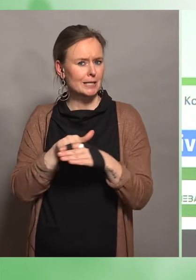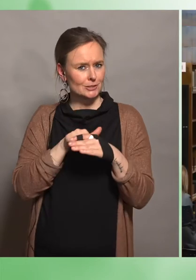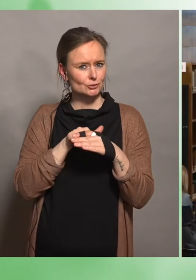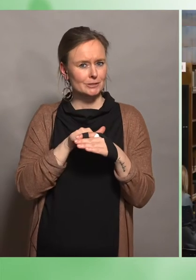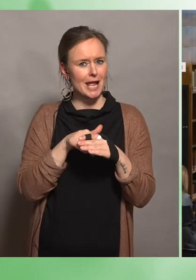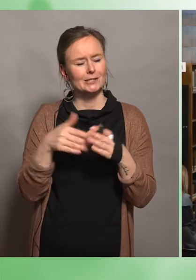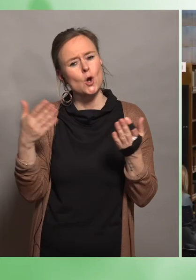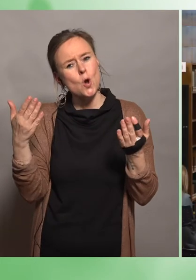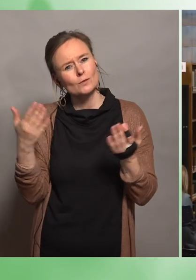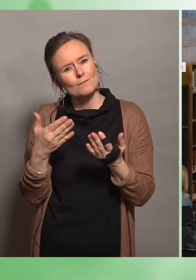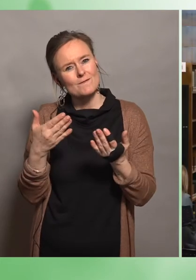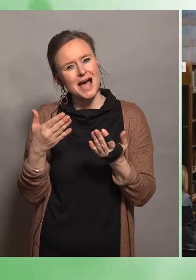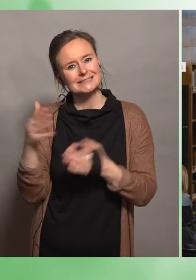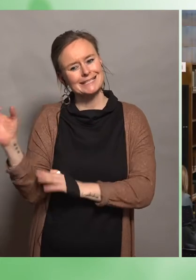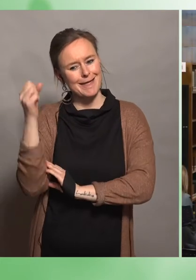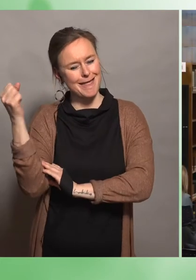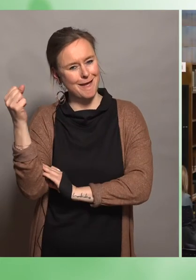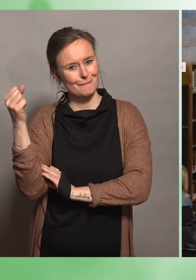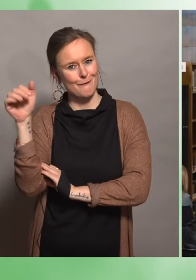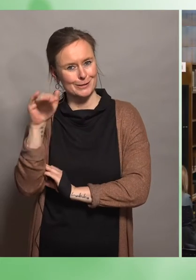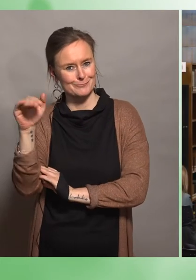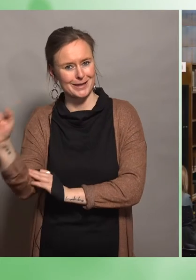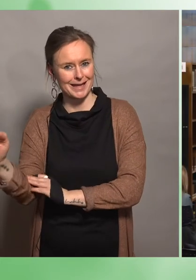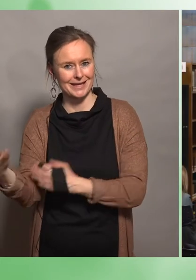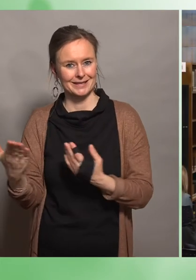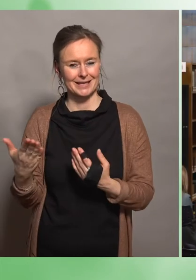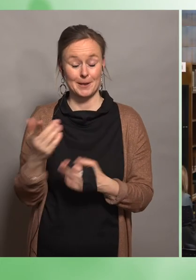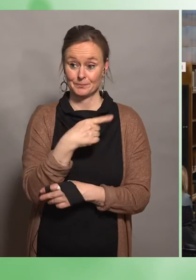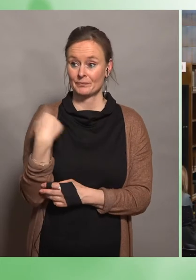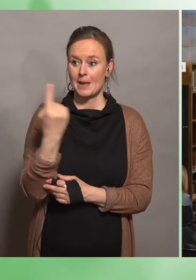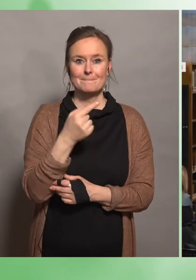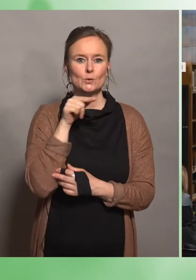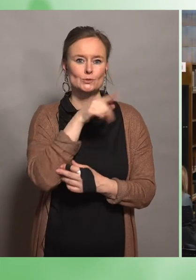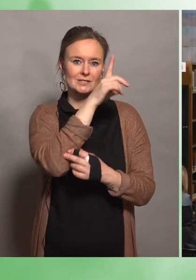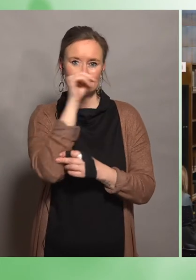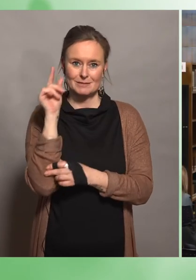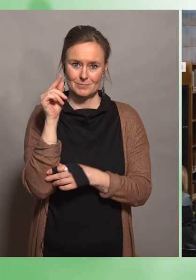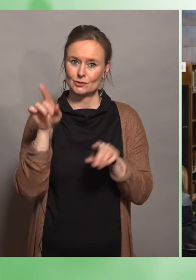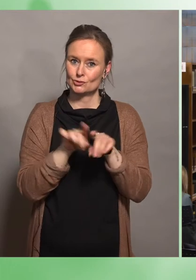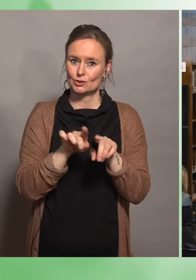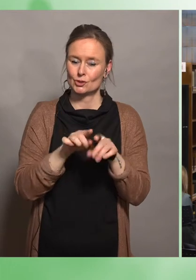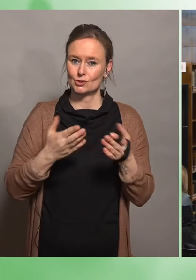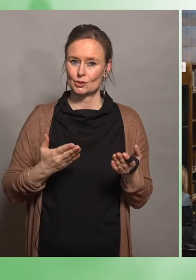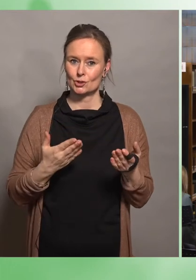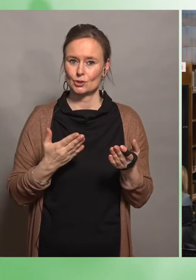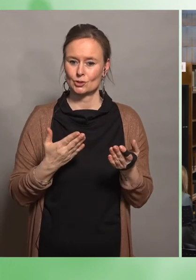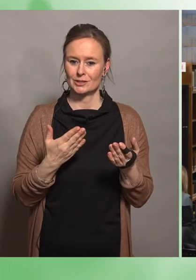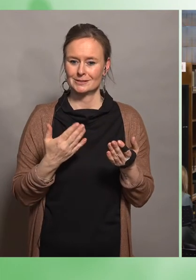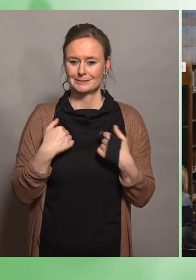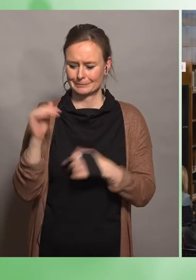sind die Erfolgsfaktoren? Also bei uns sind diese Menschen auch, ja, bin so